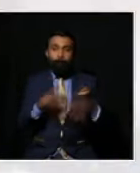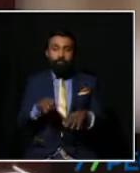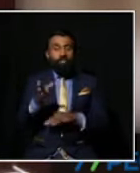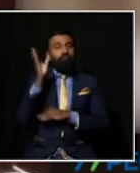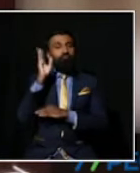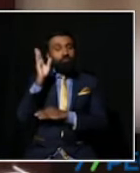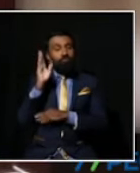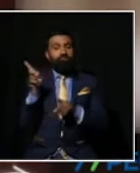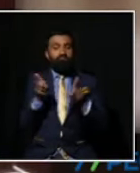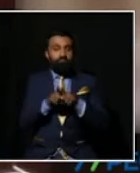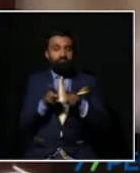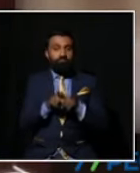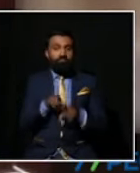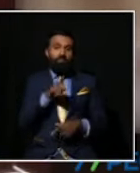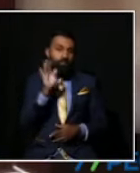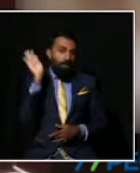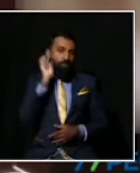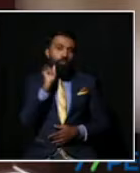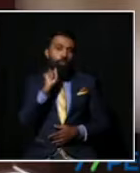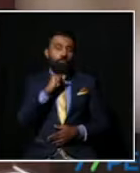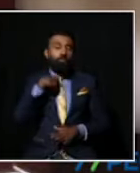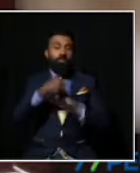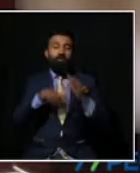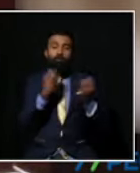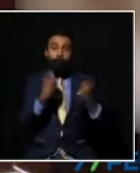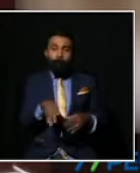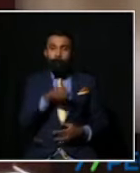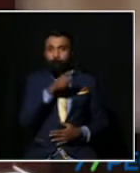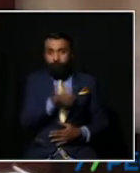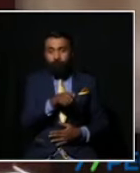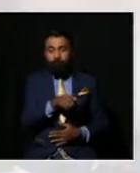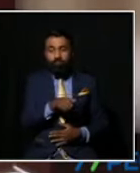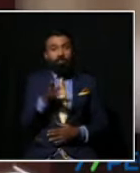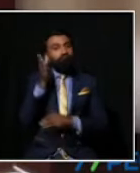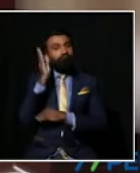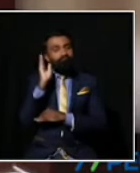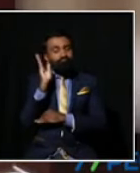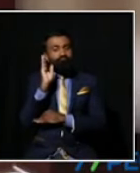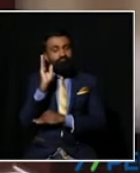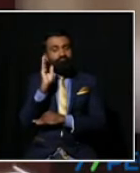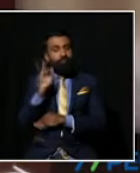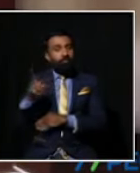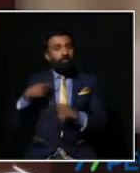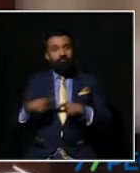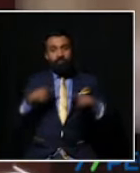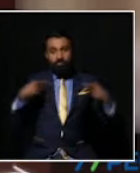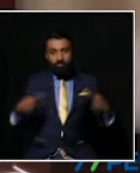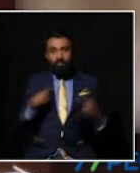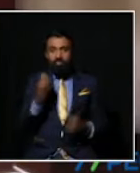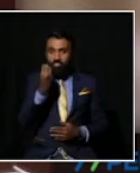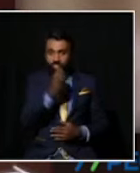කට්ටිය. ඉතින් ඒගොල්ලන්ගෙන් අහනවා කොහොමද රට බංකොලොත් උනේ කියලා. ඒගොල්ලම තමයි අත උස්සලා මේ විපක්ෂයට බාර දෙන්න